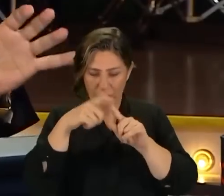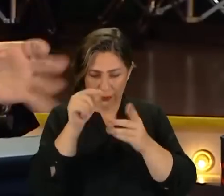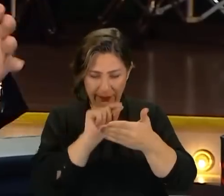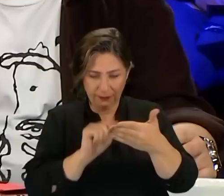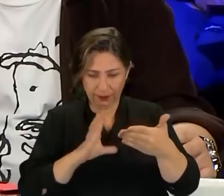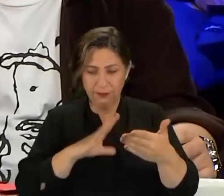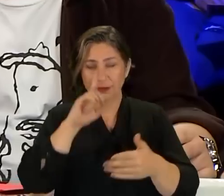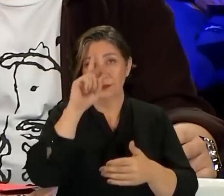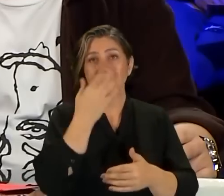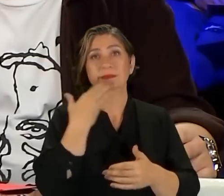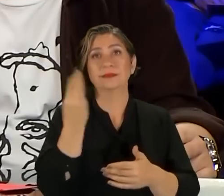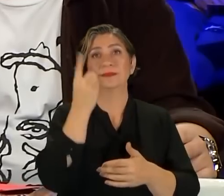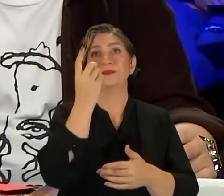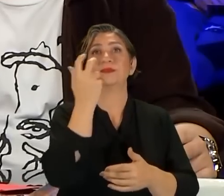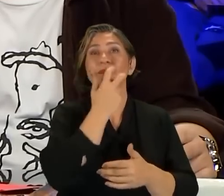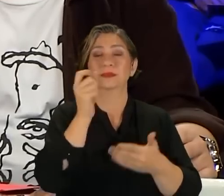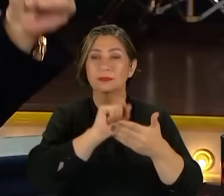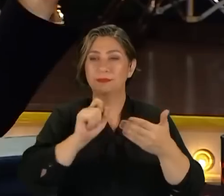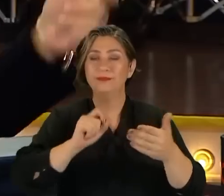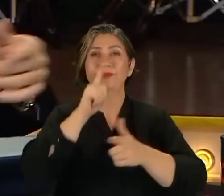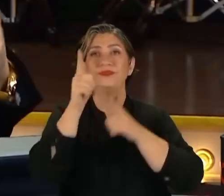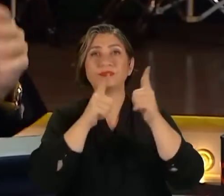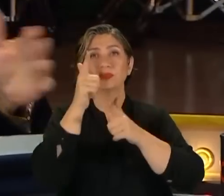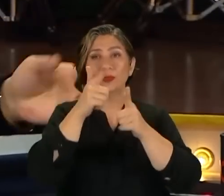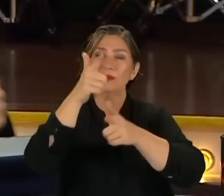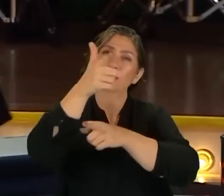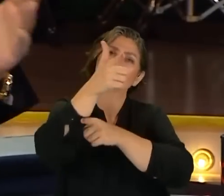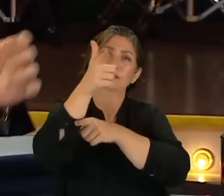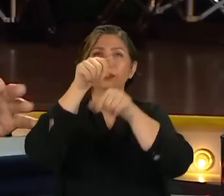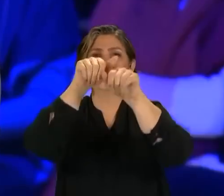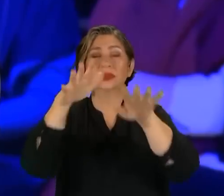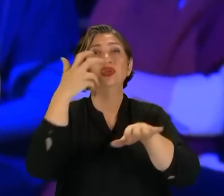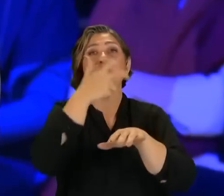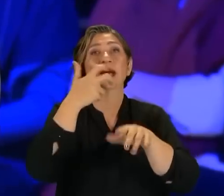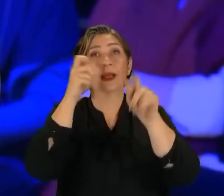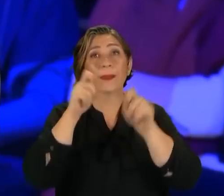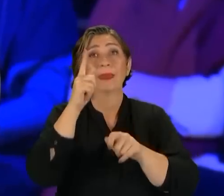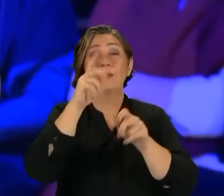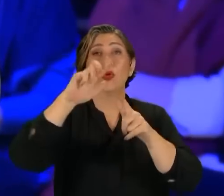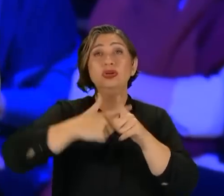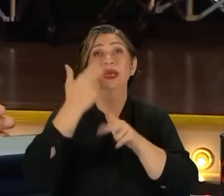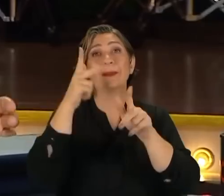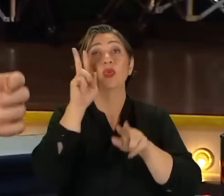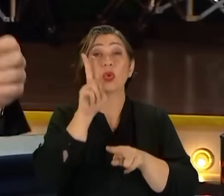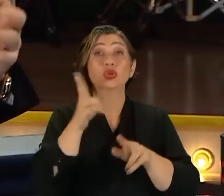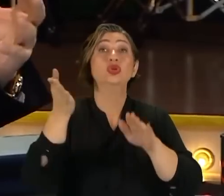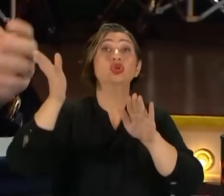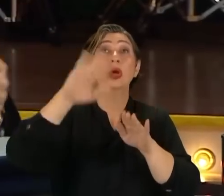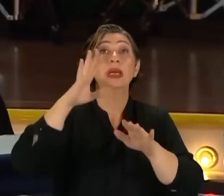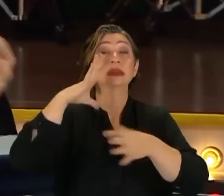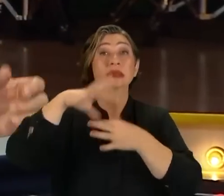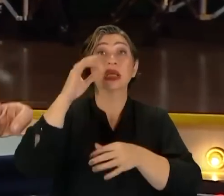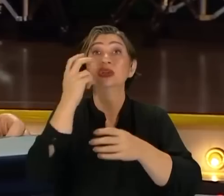göre sadece genç bir şarkı yazarının video kamerayla kaydedip yayınladığı şarkılardan oluşan bir proje gibi görünüyor. Daha sonra